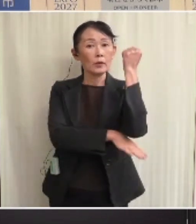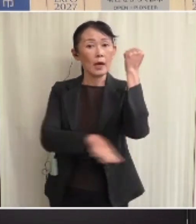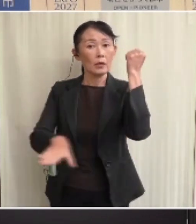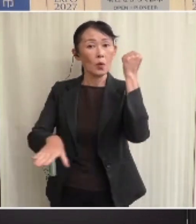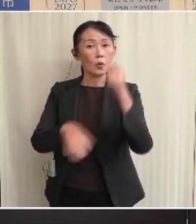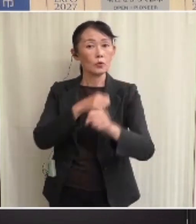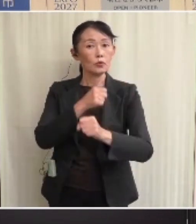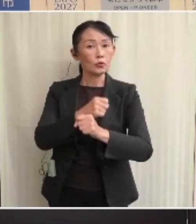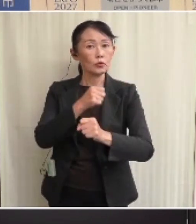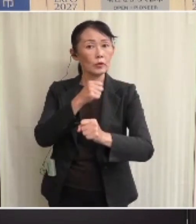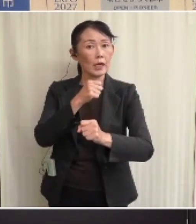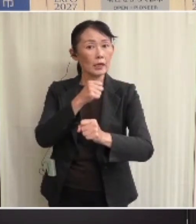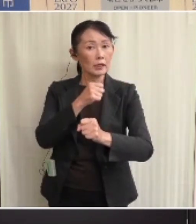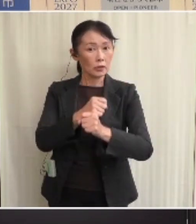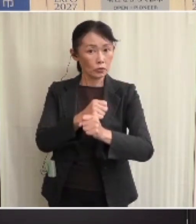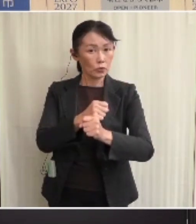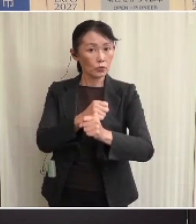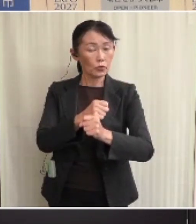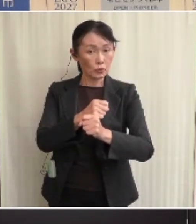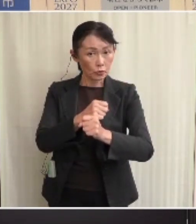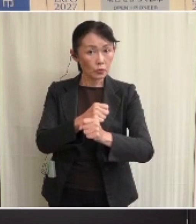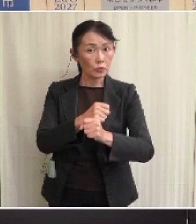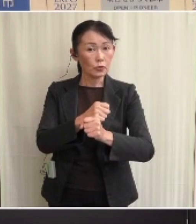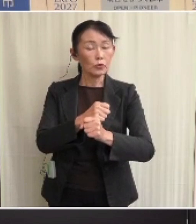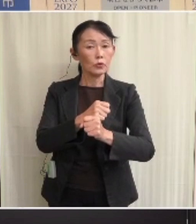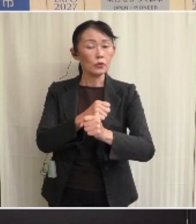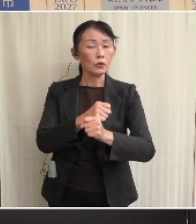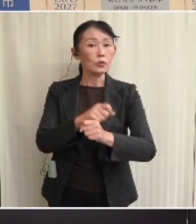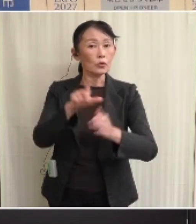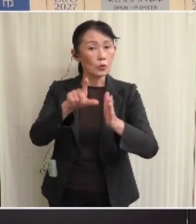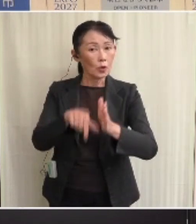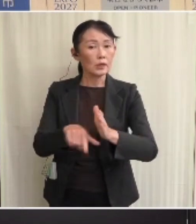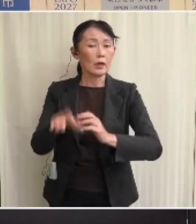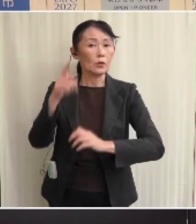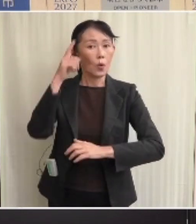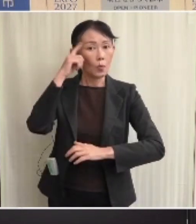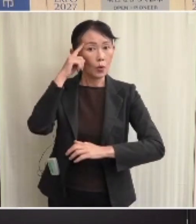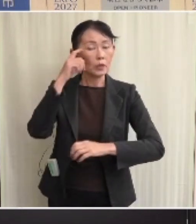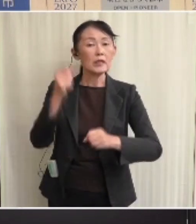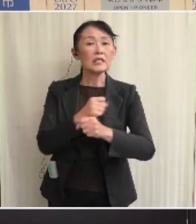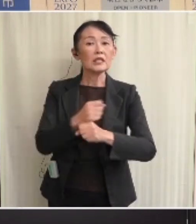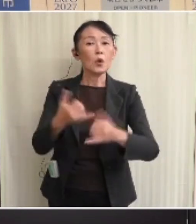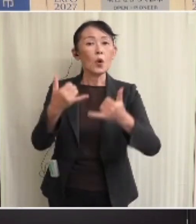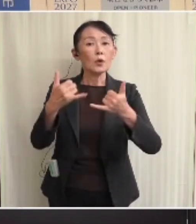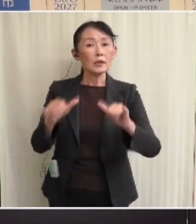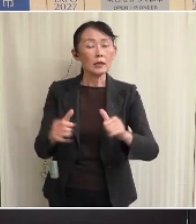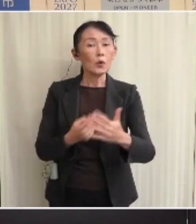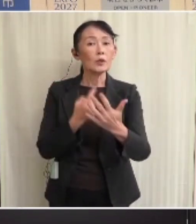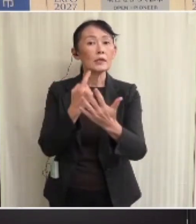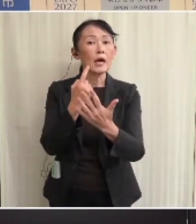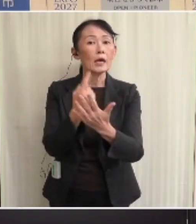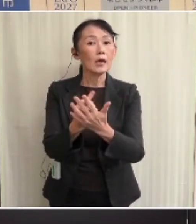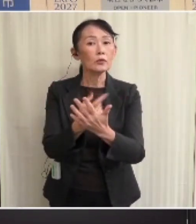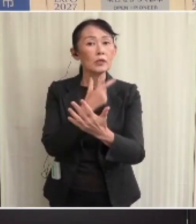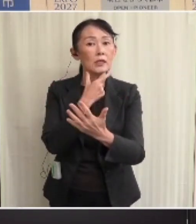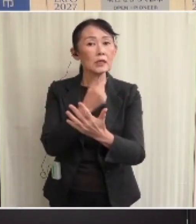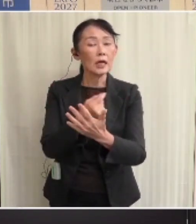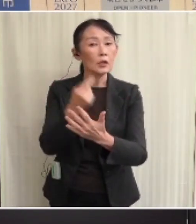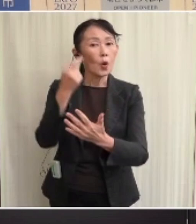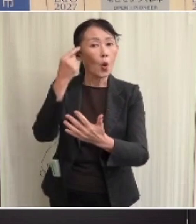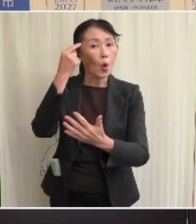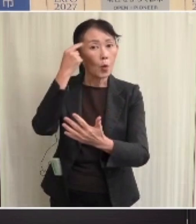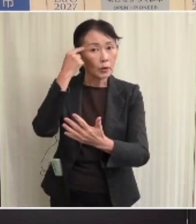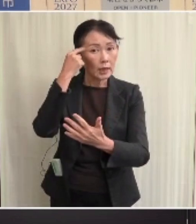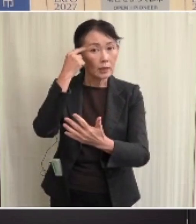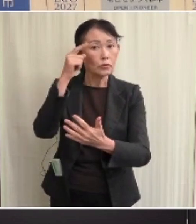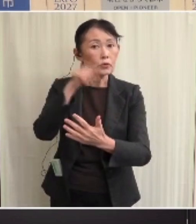全体の絵を描いていく検証委員会のところで、まあ、そこにこう事業者として参画しようとしている方が、うん、もしかするとメンバーにつ